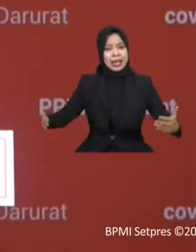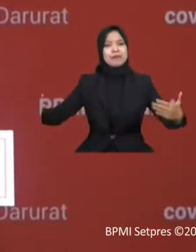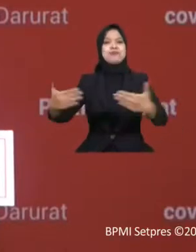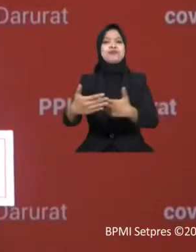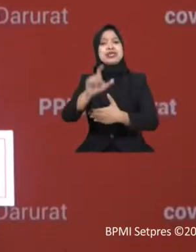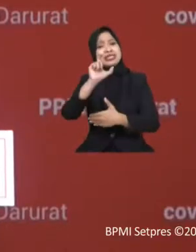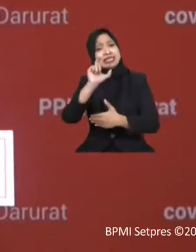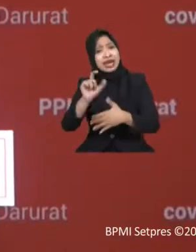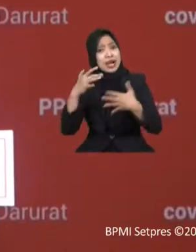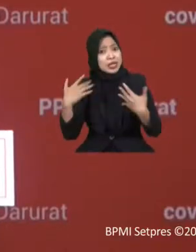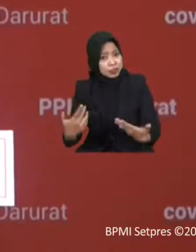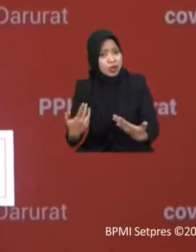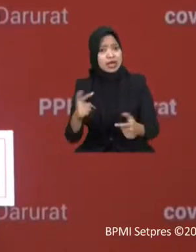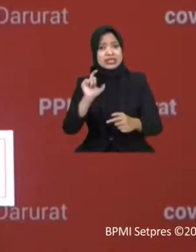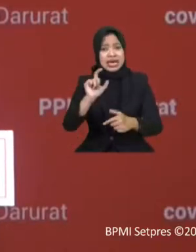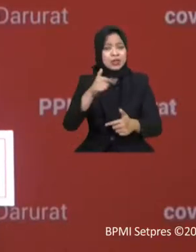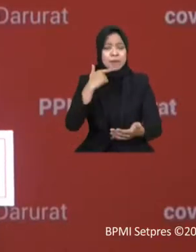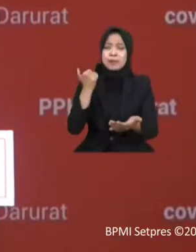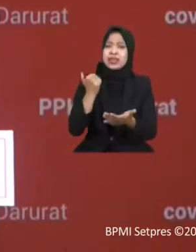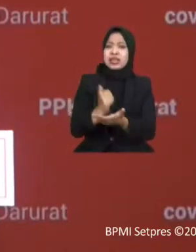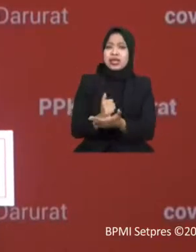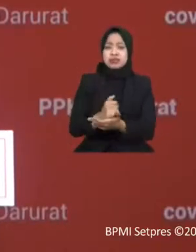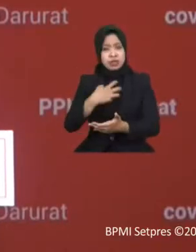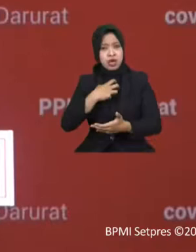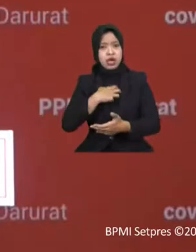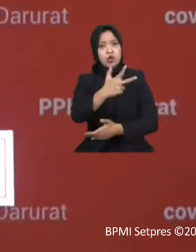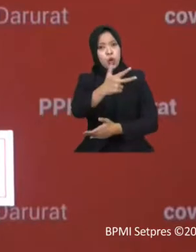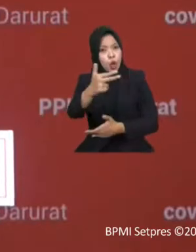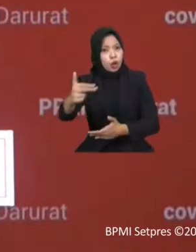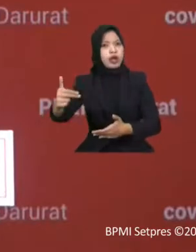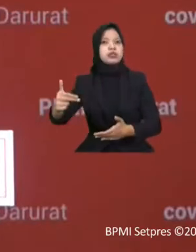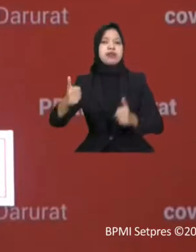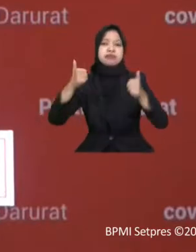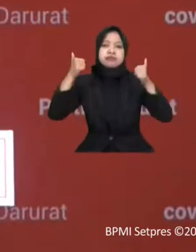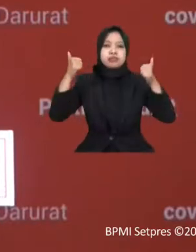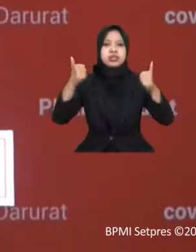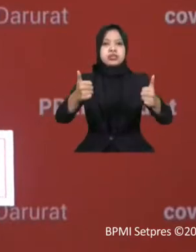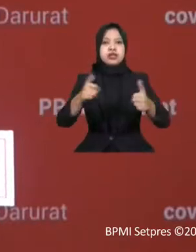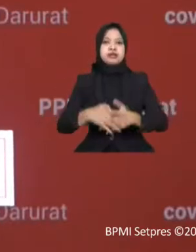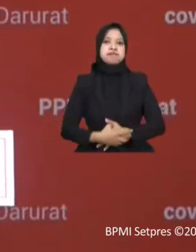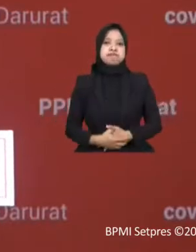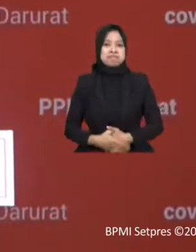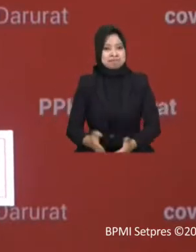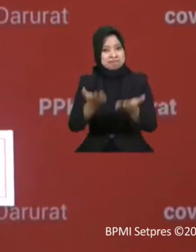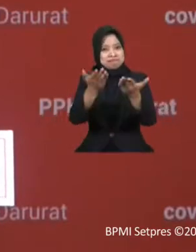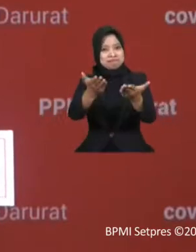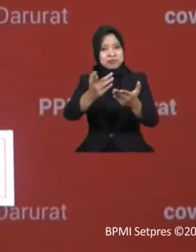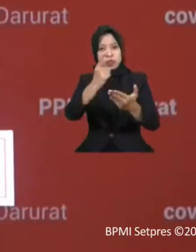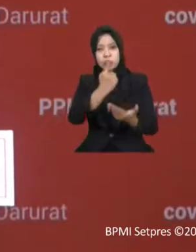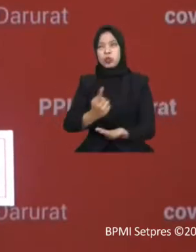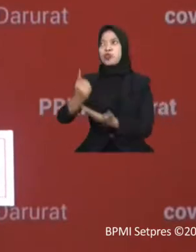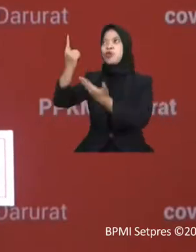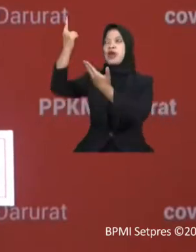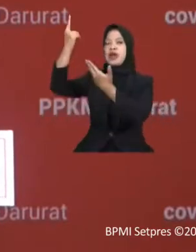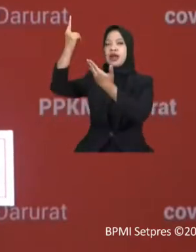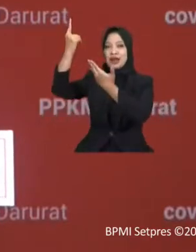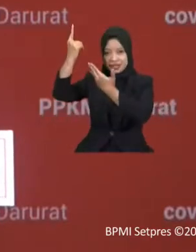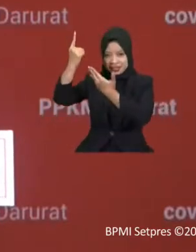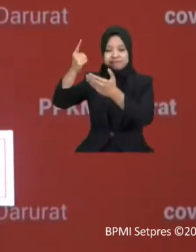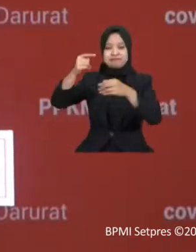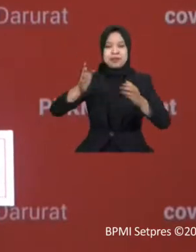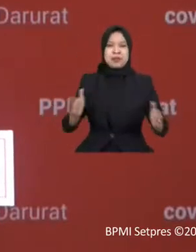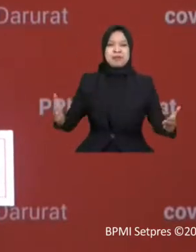Dengan begitu kita Yakin Indonesia bisa Semoga Tuhan Rumah Esa